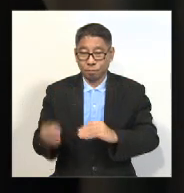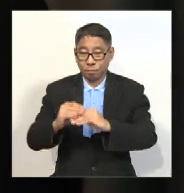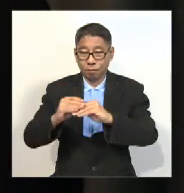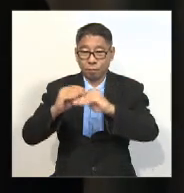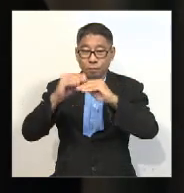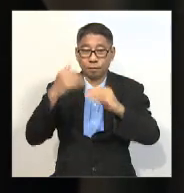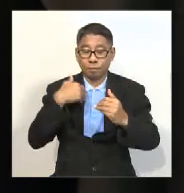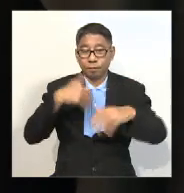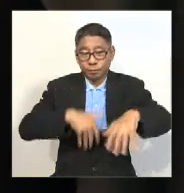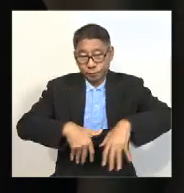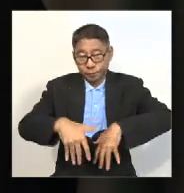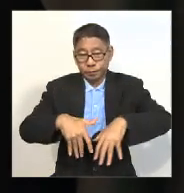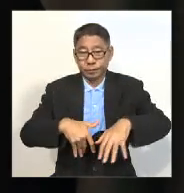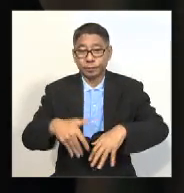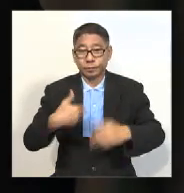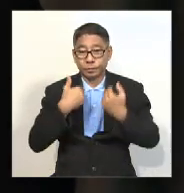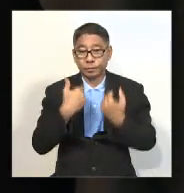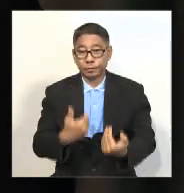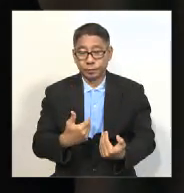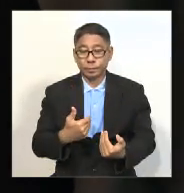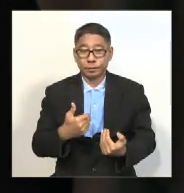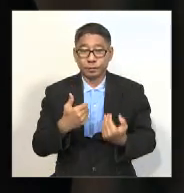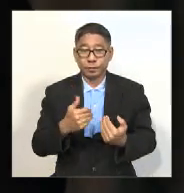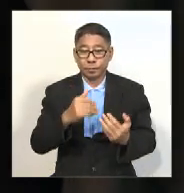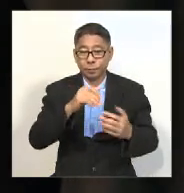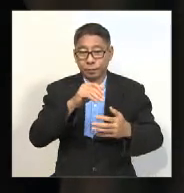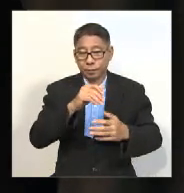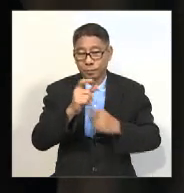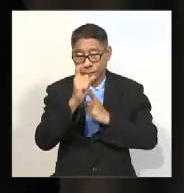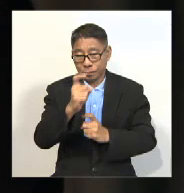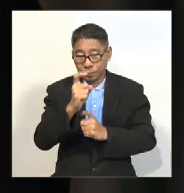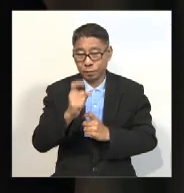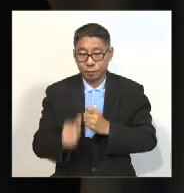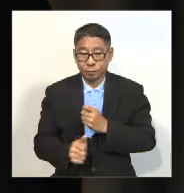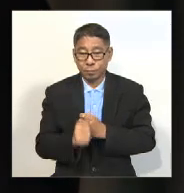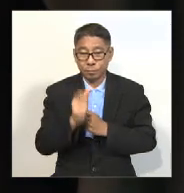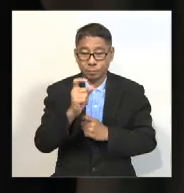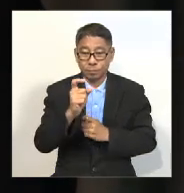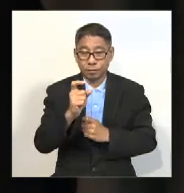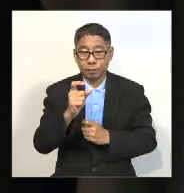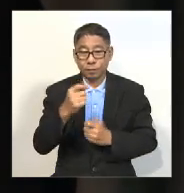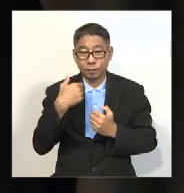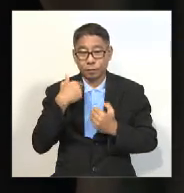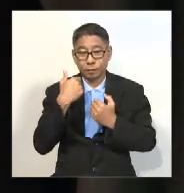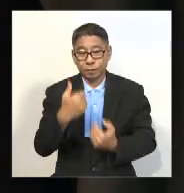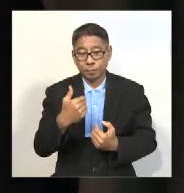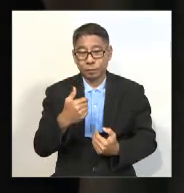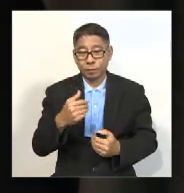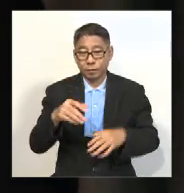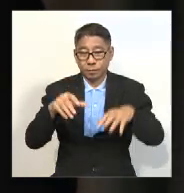นเพราะฉะนั้นประชาชนที่อยู่ในบริเวณพื้นที่ที่เสี่ยงภัยนะคะแล้วก็โอกาสที่จะ